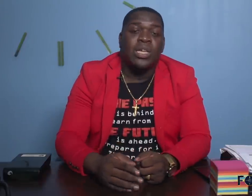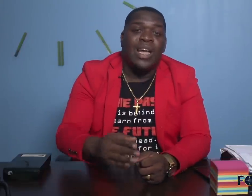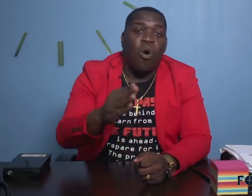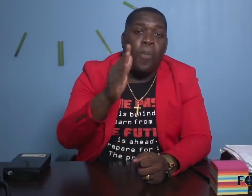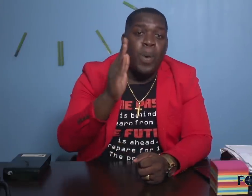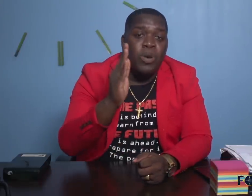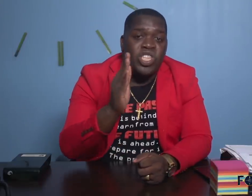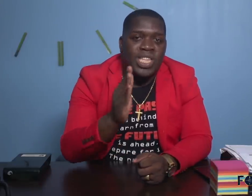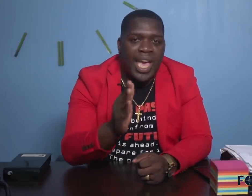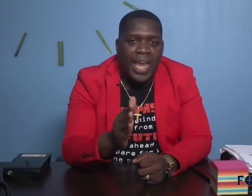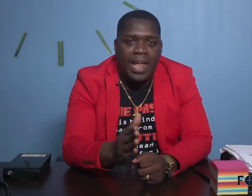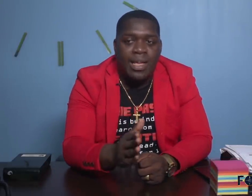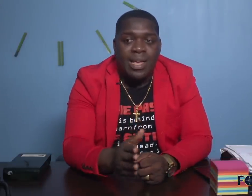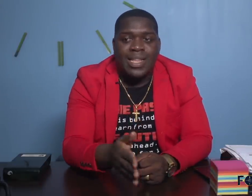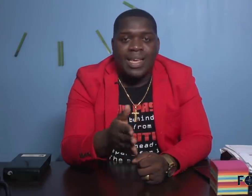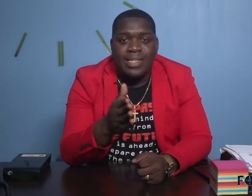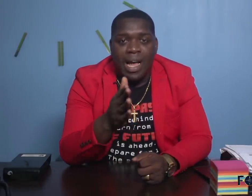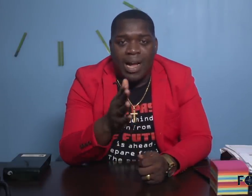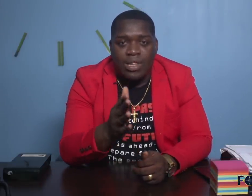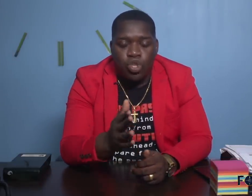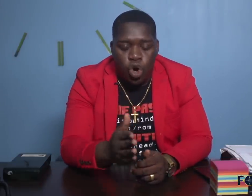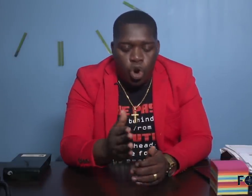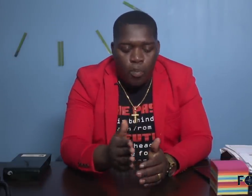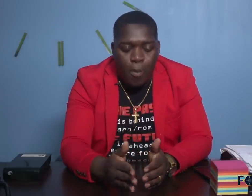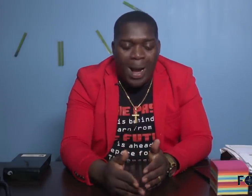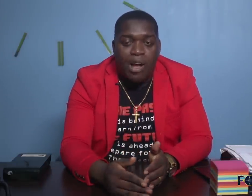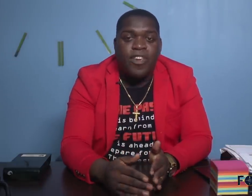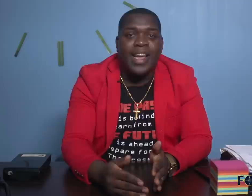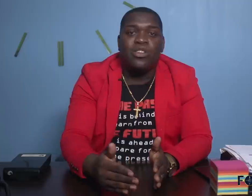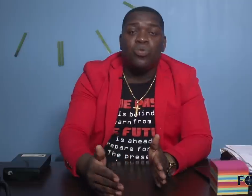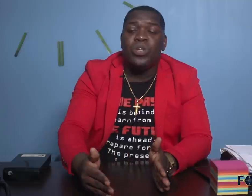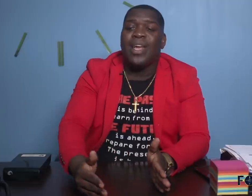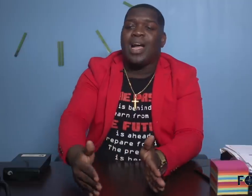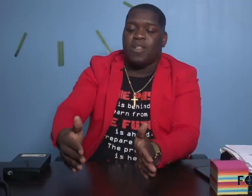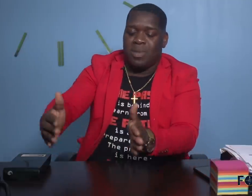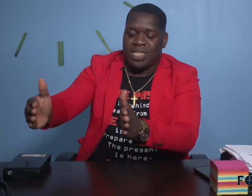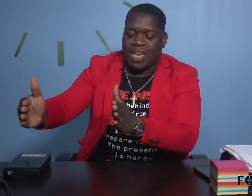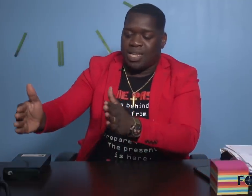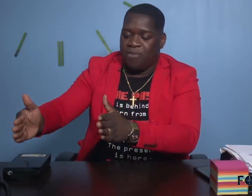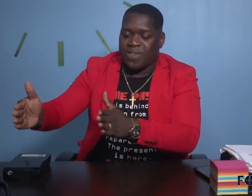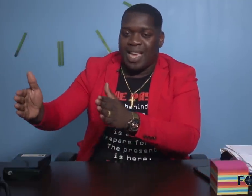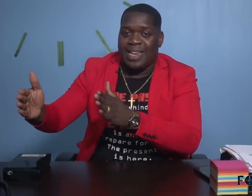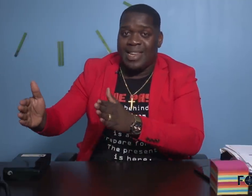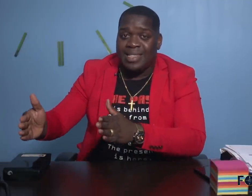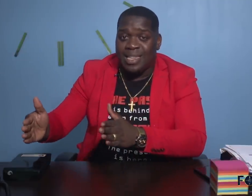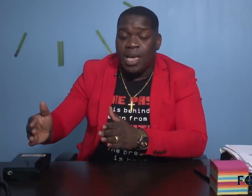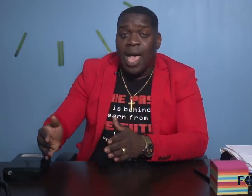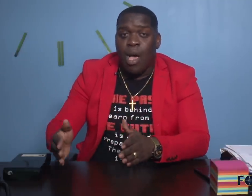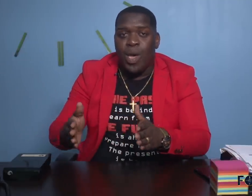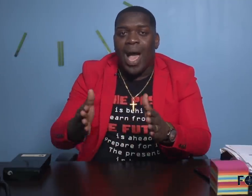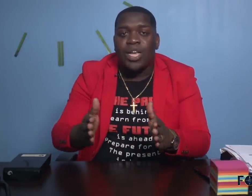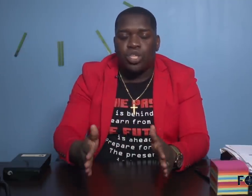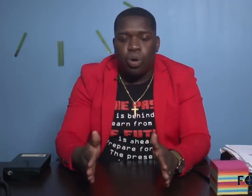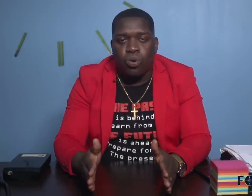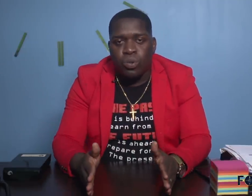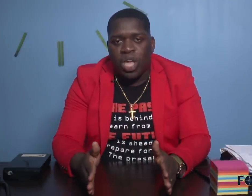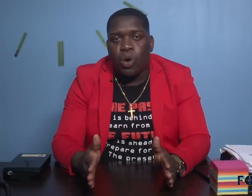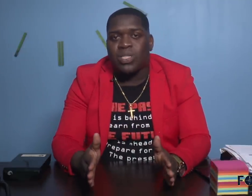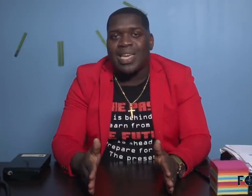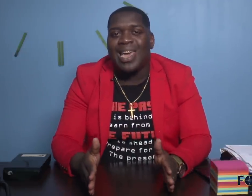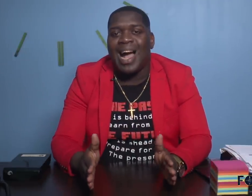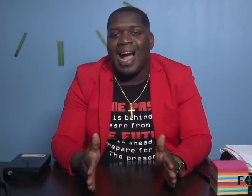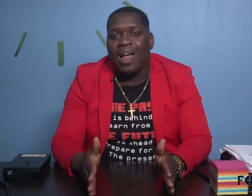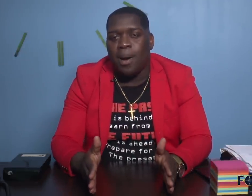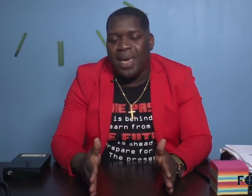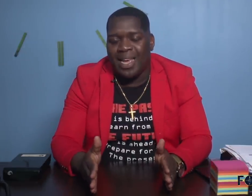sandati. Dat o publicering dat a kantoro opo baka voor je kan doen den administratief sanitati. En we actie ook toe